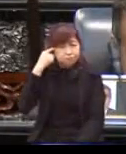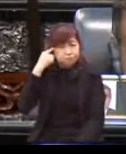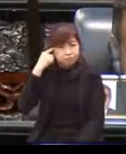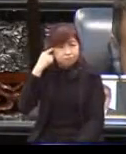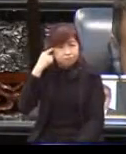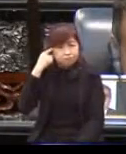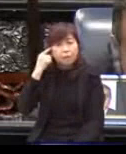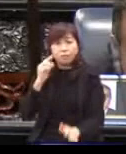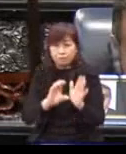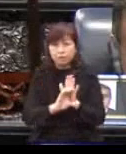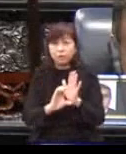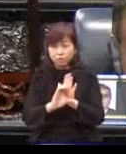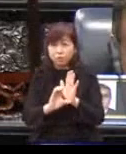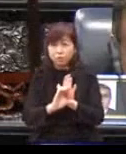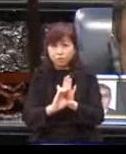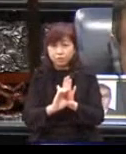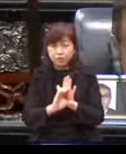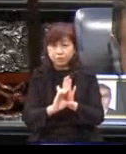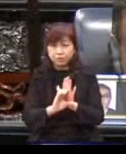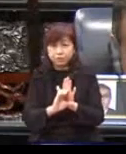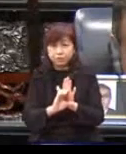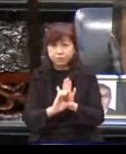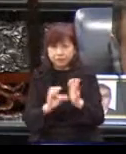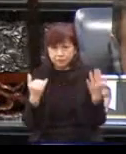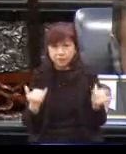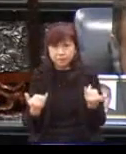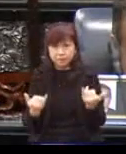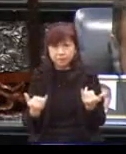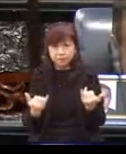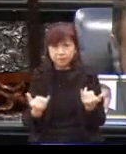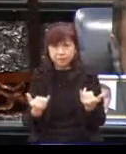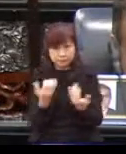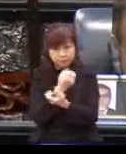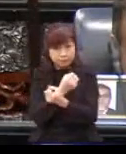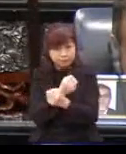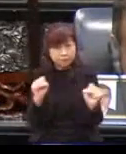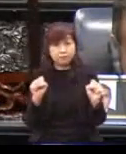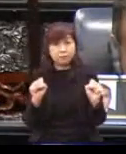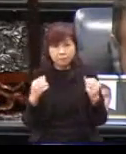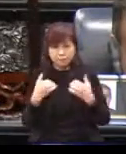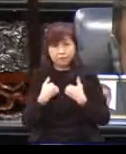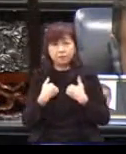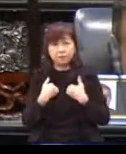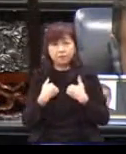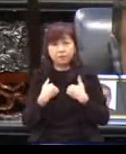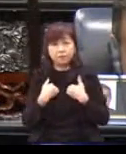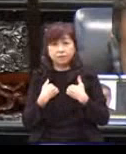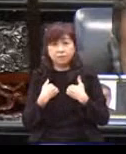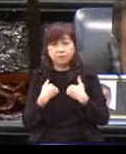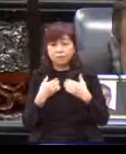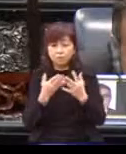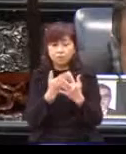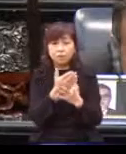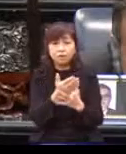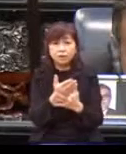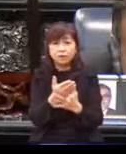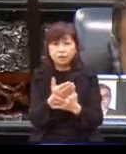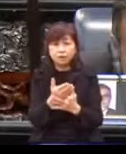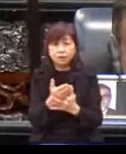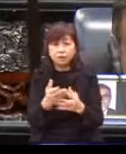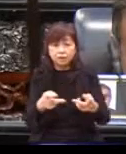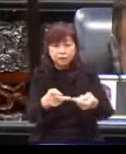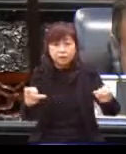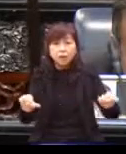sebagai contoh yang yang sekarang yang setia kala yang kita katakan adalah melalui tapak pengeluaran